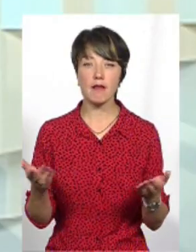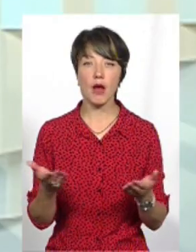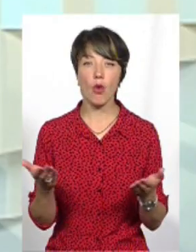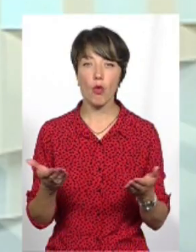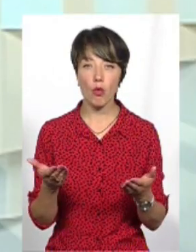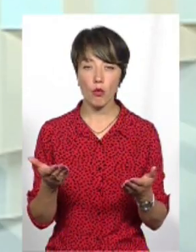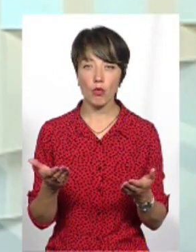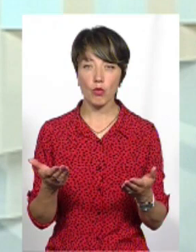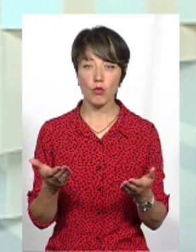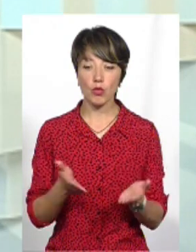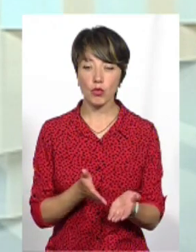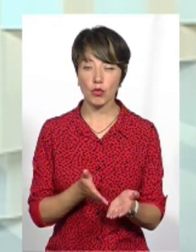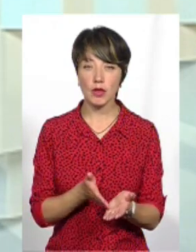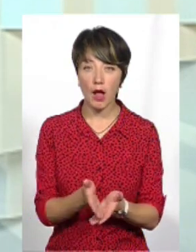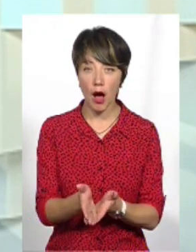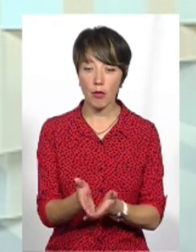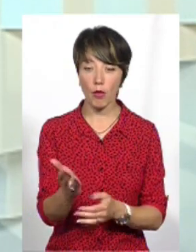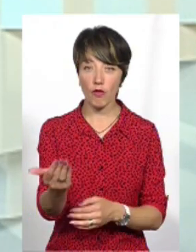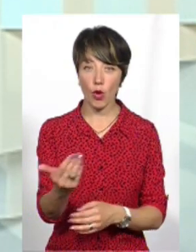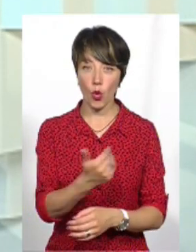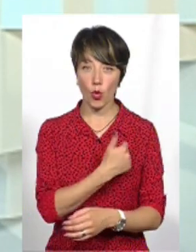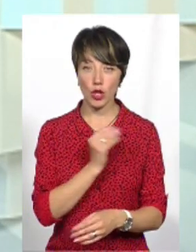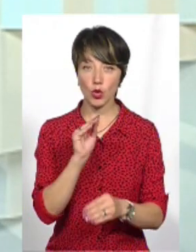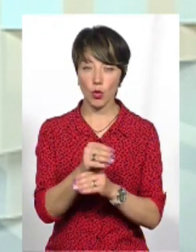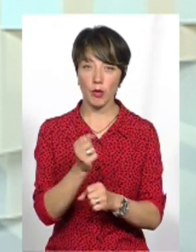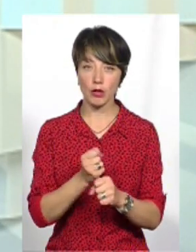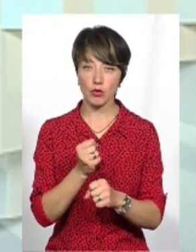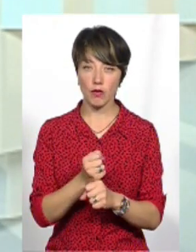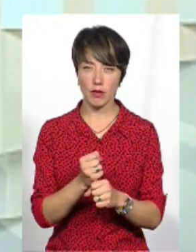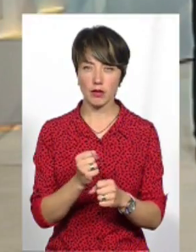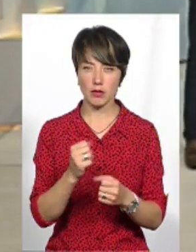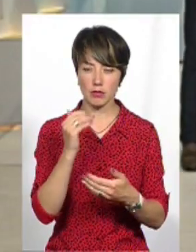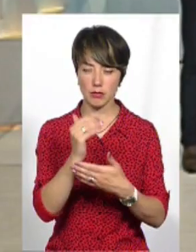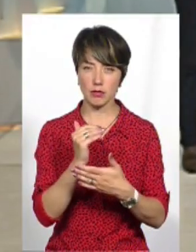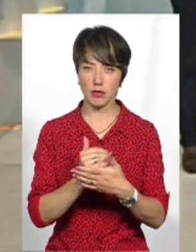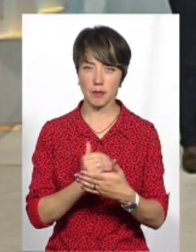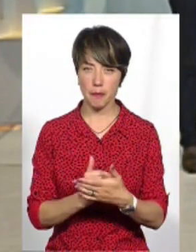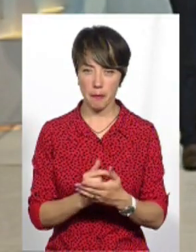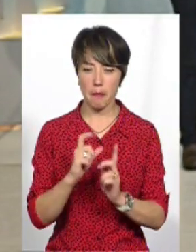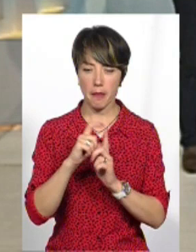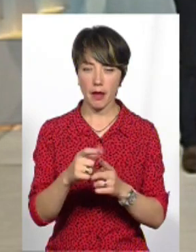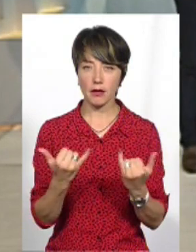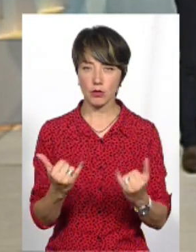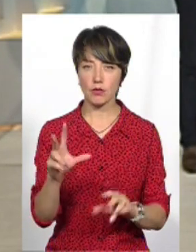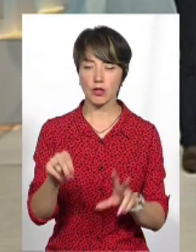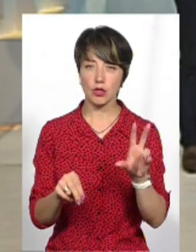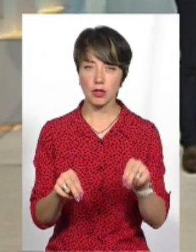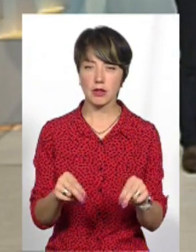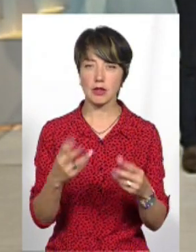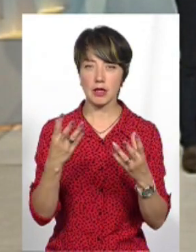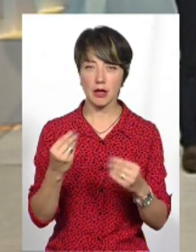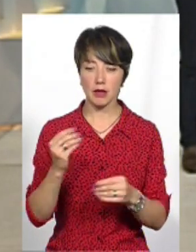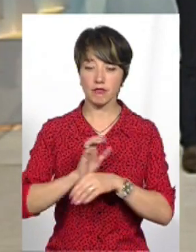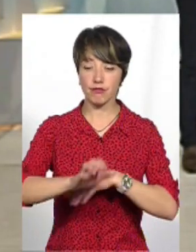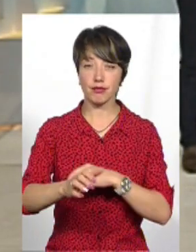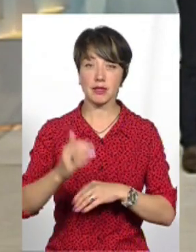якому плані ви хочете допрацьовувати ці моменти, такі недопрацьовані? Я рахую, що на сьогоднішній день всі питання доводяться